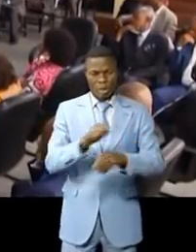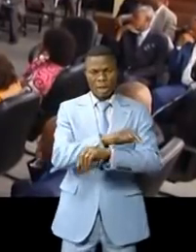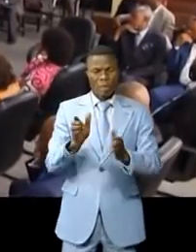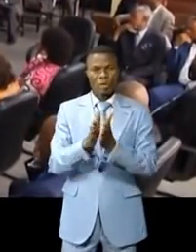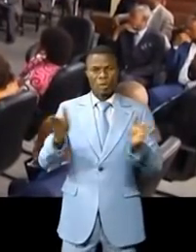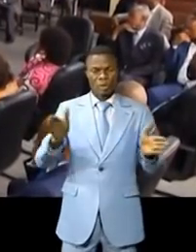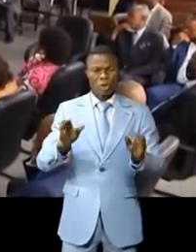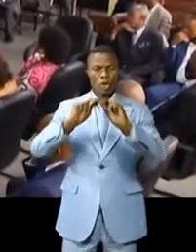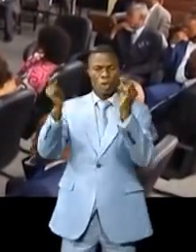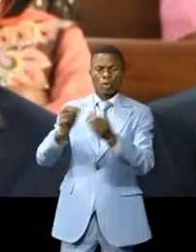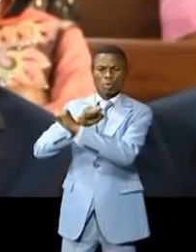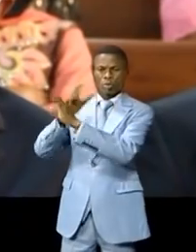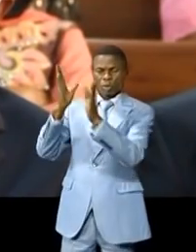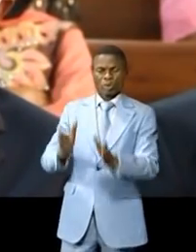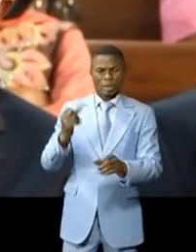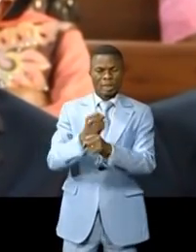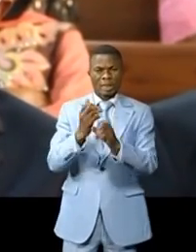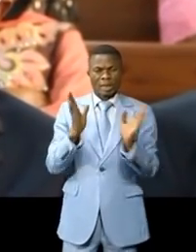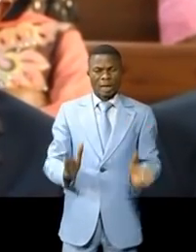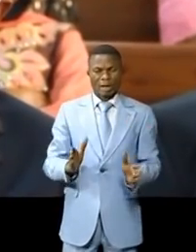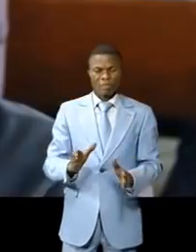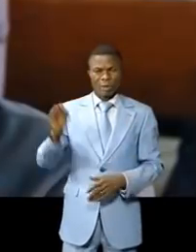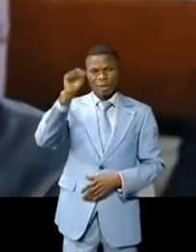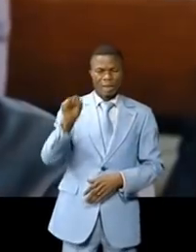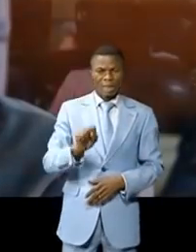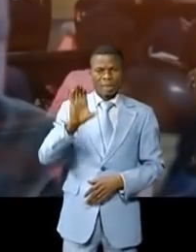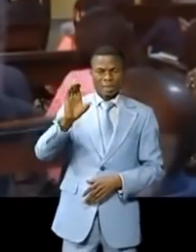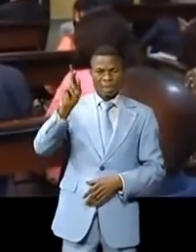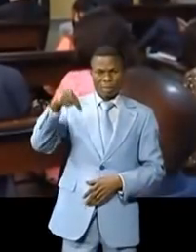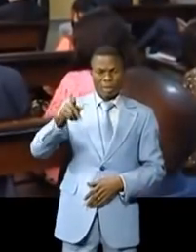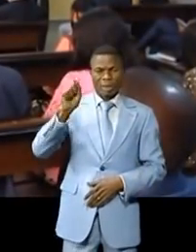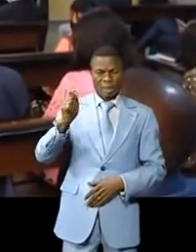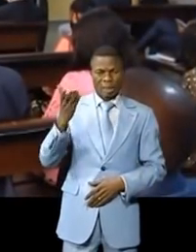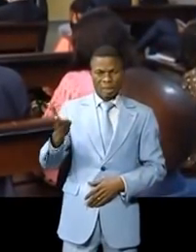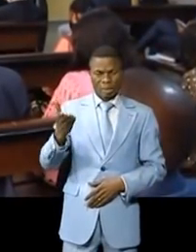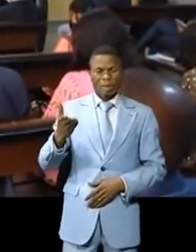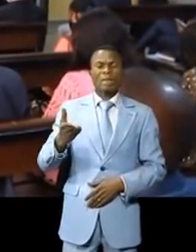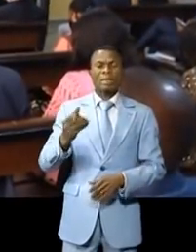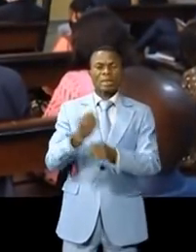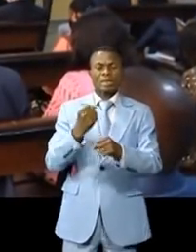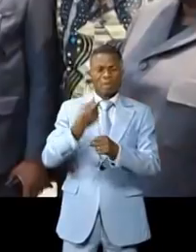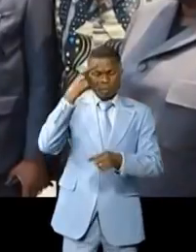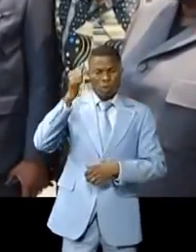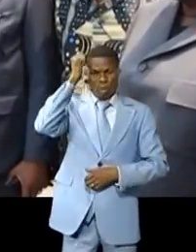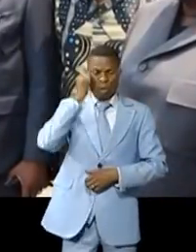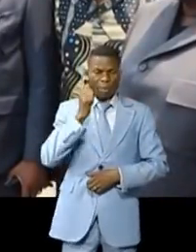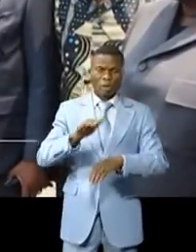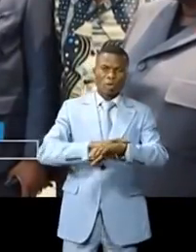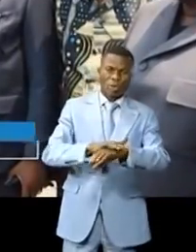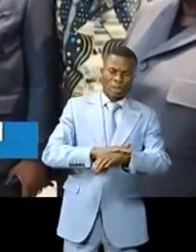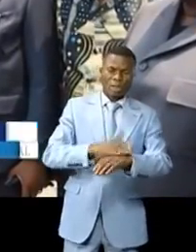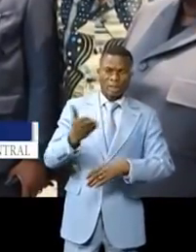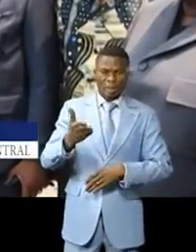et les bancs syndicales de cette entreprise du portefeuille. Dans le cadre de nos vacances parlementaires, nous